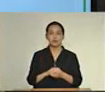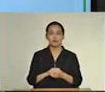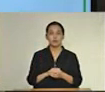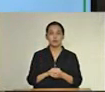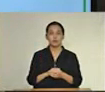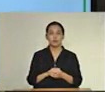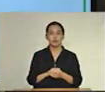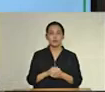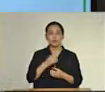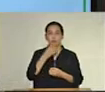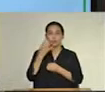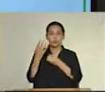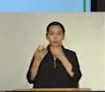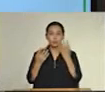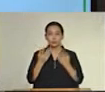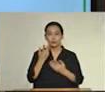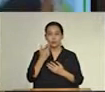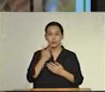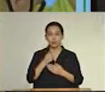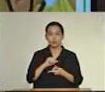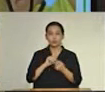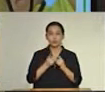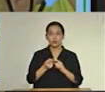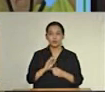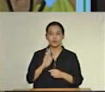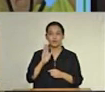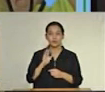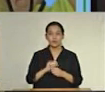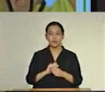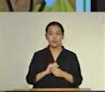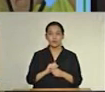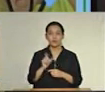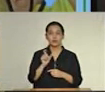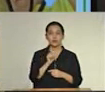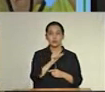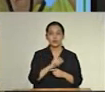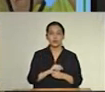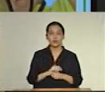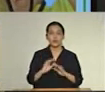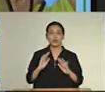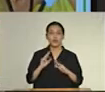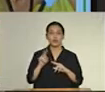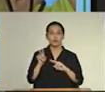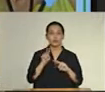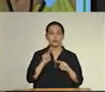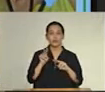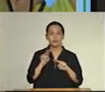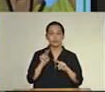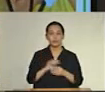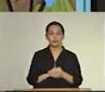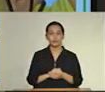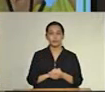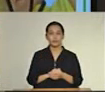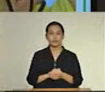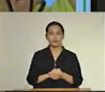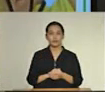mana gullar, turli xil rangli idishdagi gullar va inson tomonidan voqelikni o'rganishi. Demak, ulardan